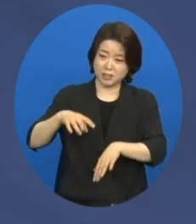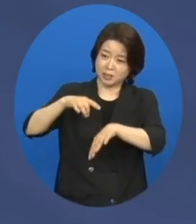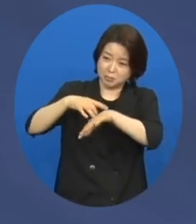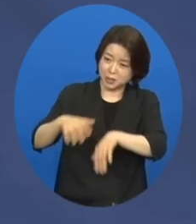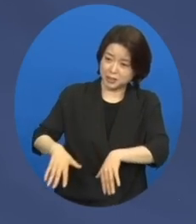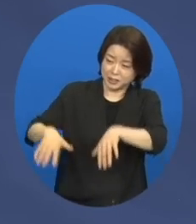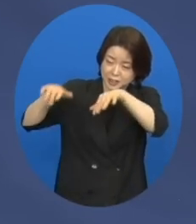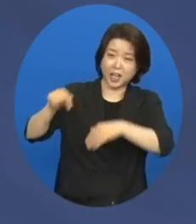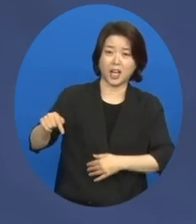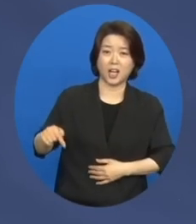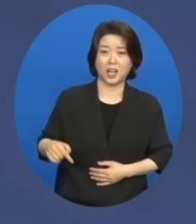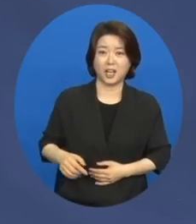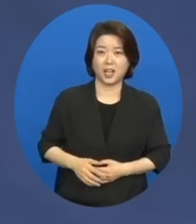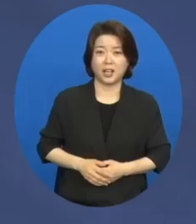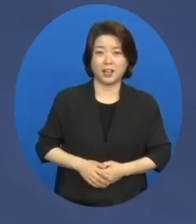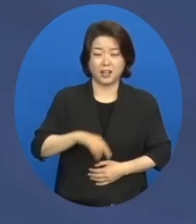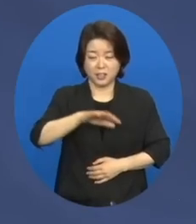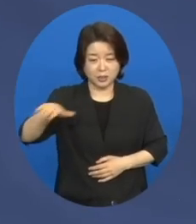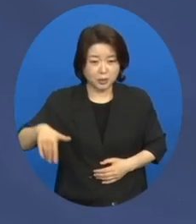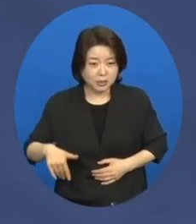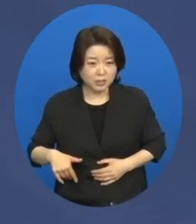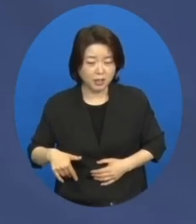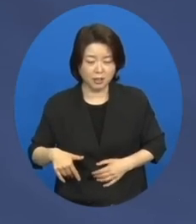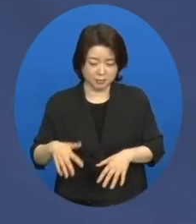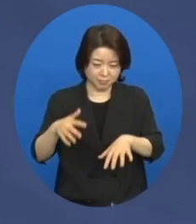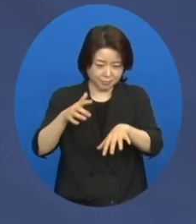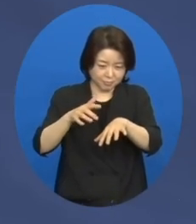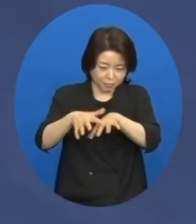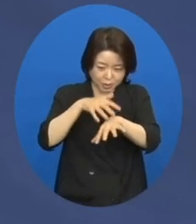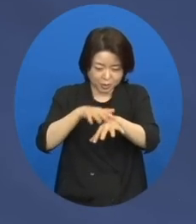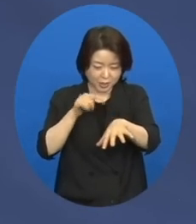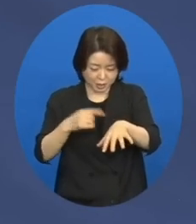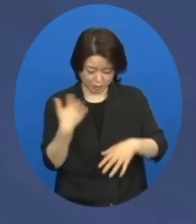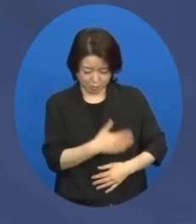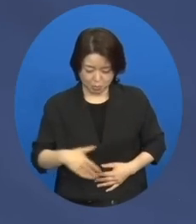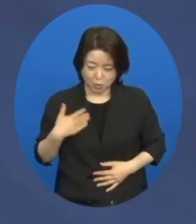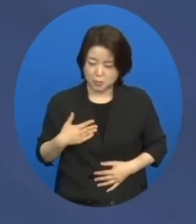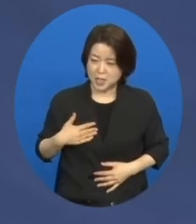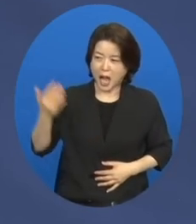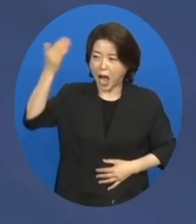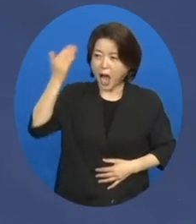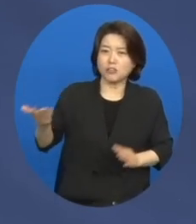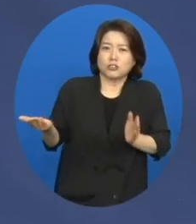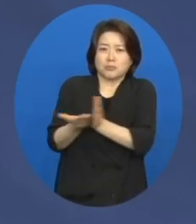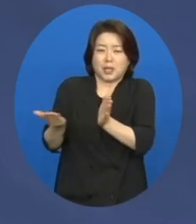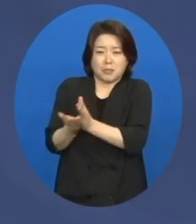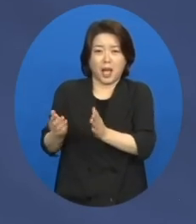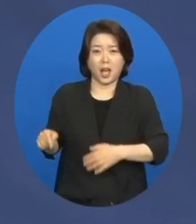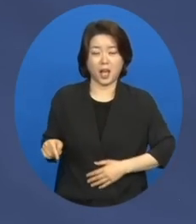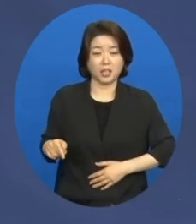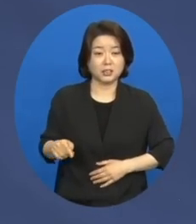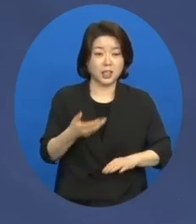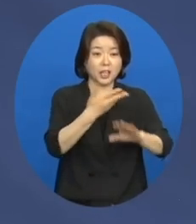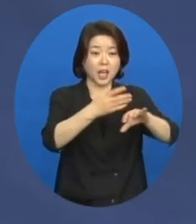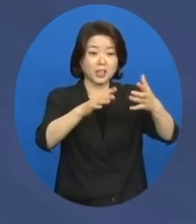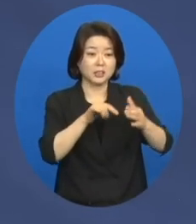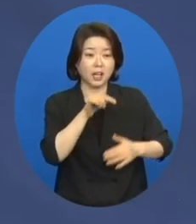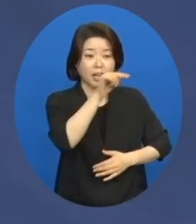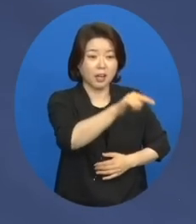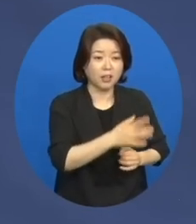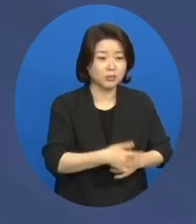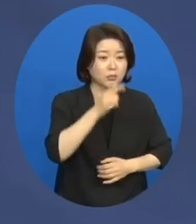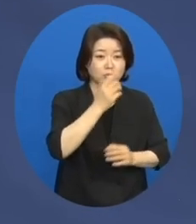어? 그 여기서 다 체질이 신토불이 체질로 돼 있는데 남의 나라 가서 말도 안 통하죠. 물도 안